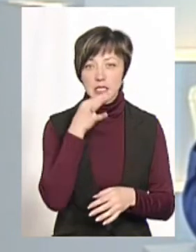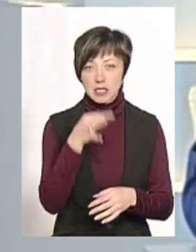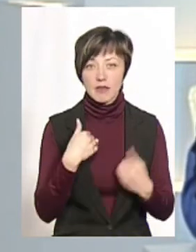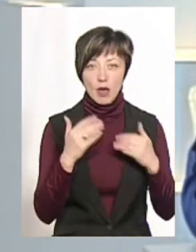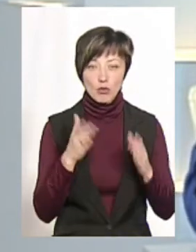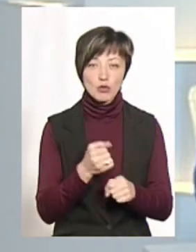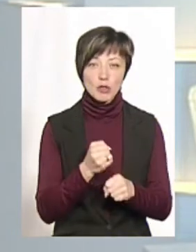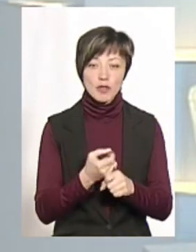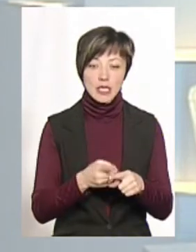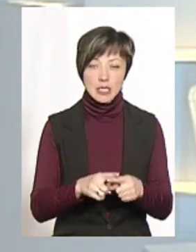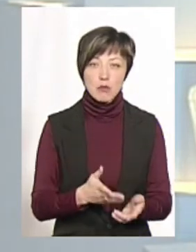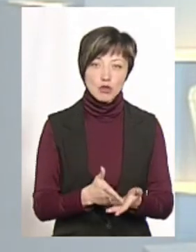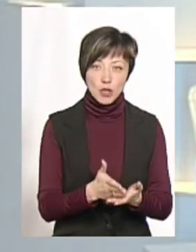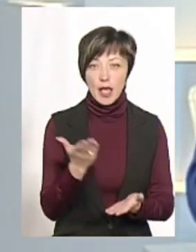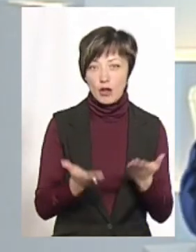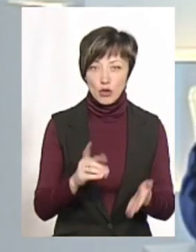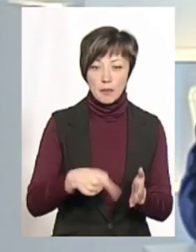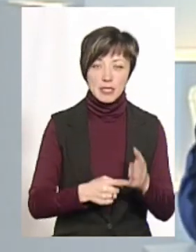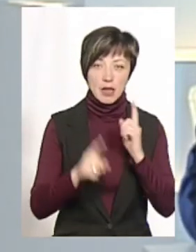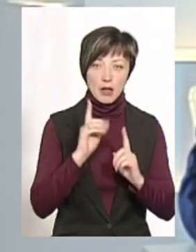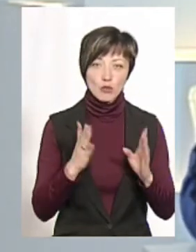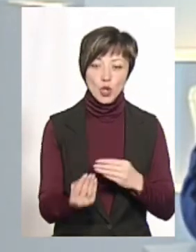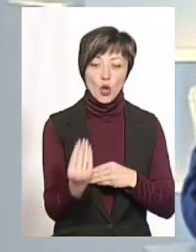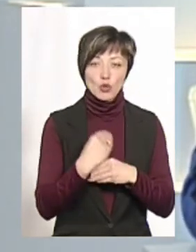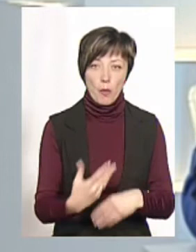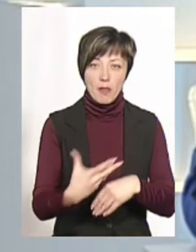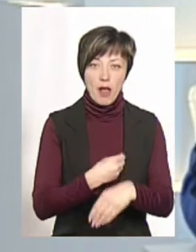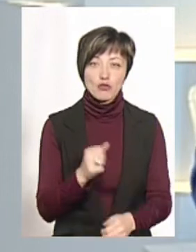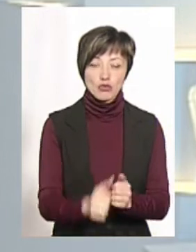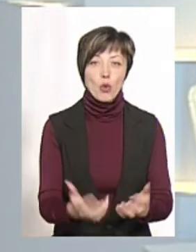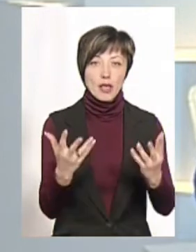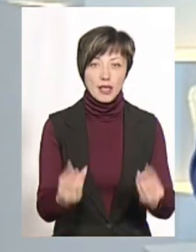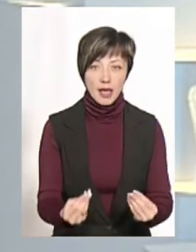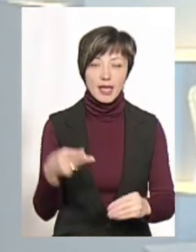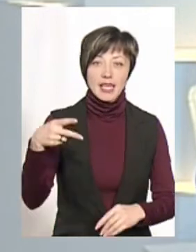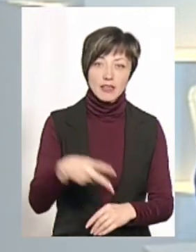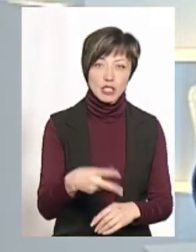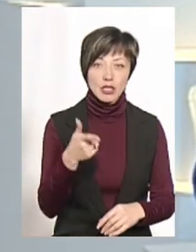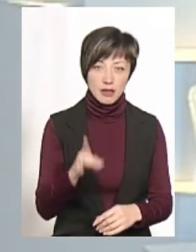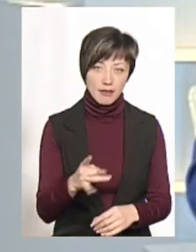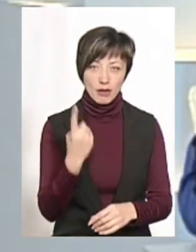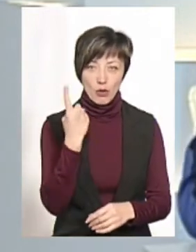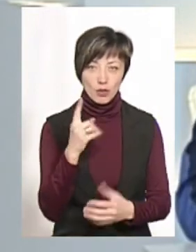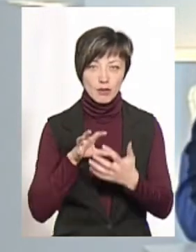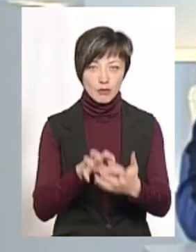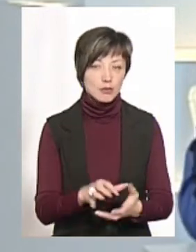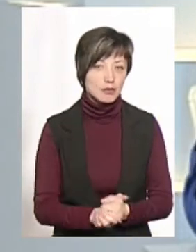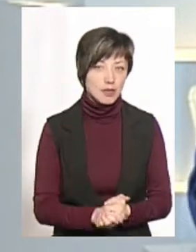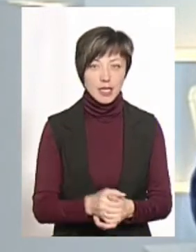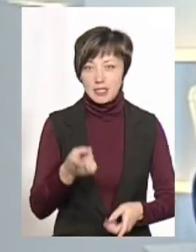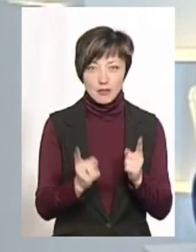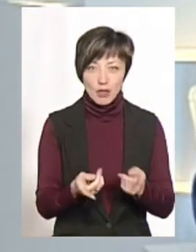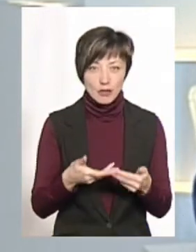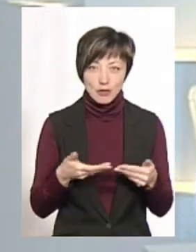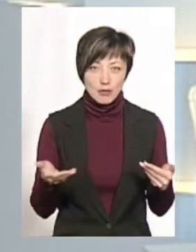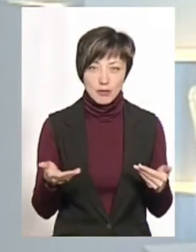сказав, я буду працювати на цих маршрутах, якщо міська рада буде мені доплачувати щодня 2000 гривень на один автобус. Звичайно,